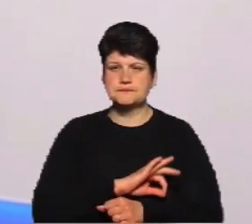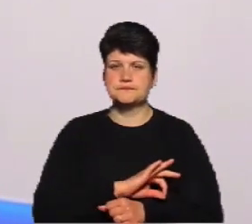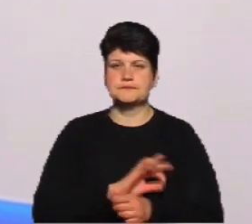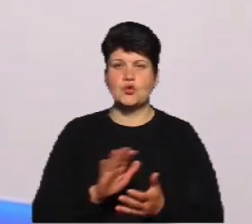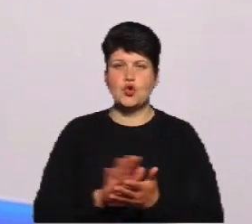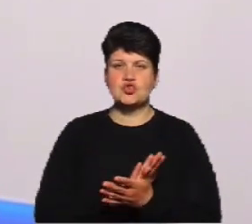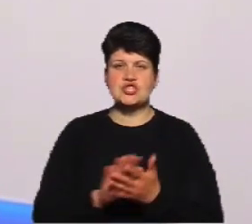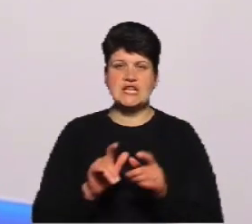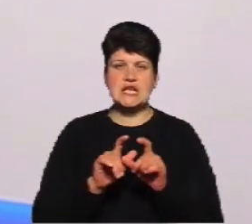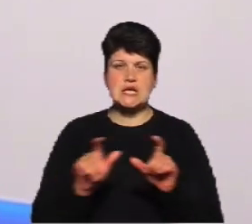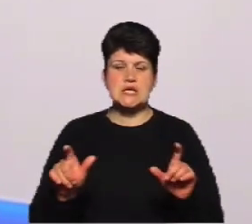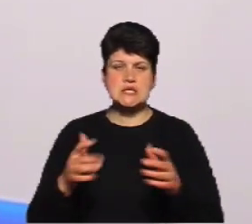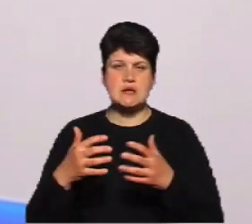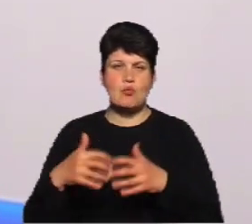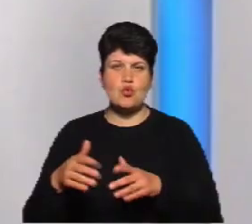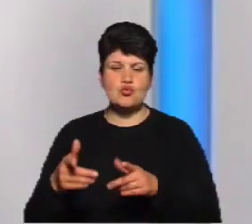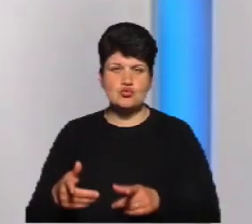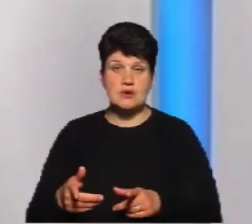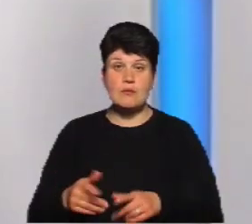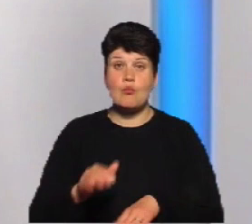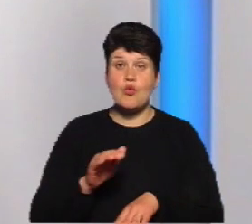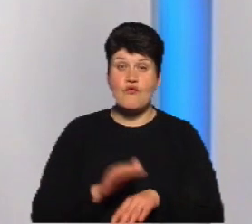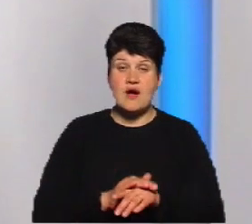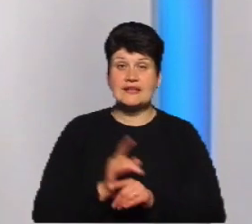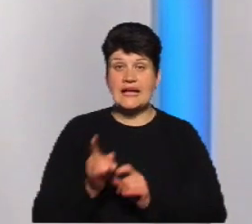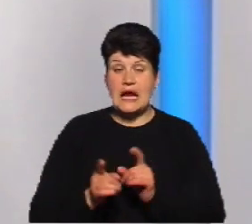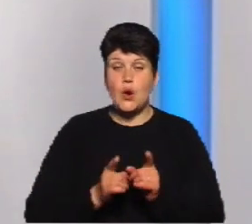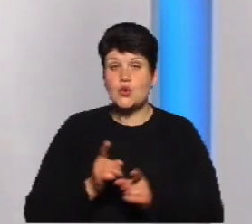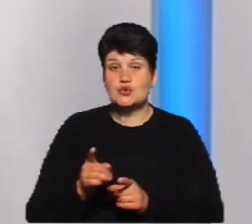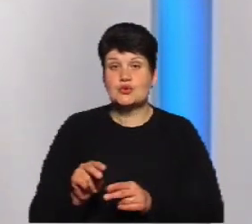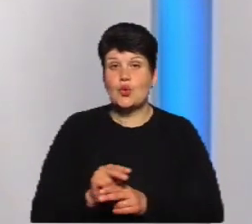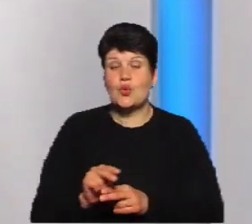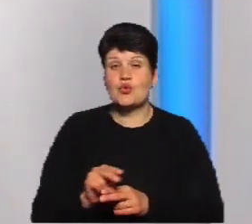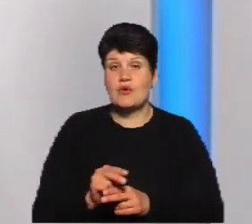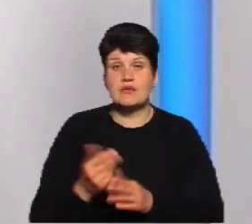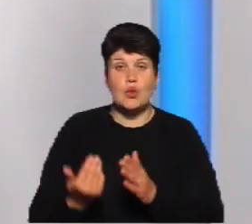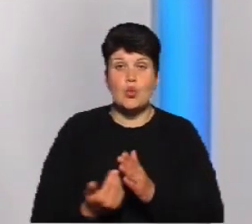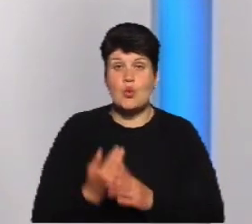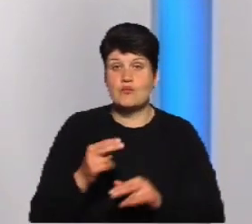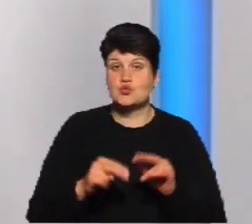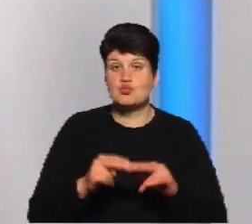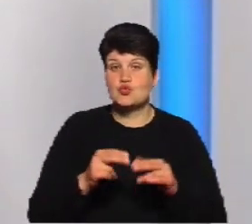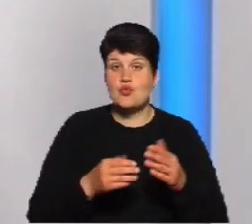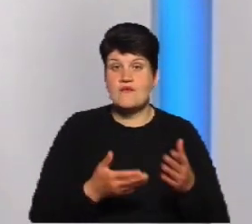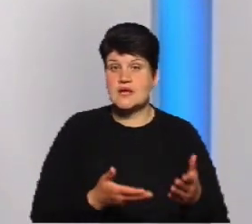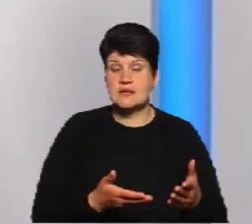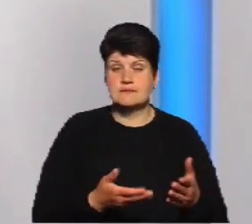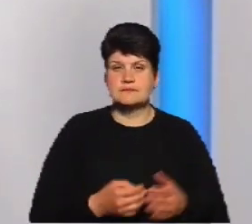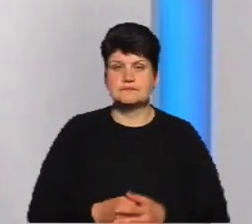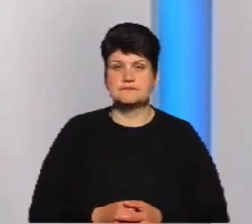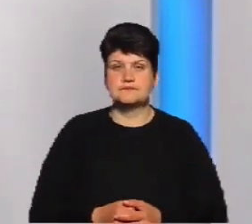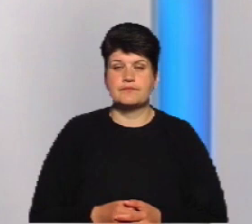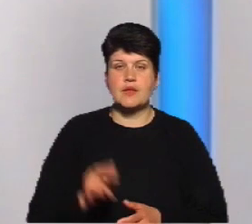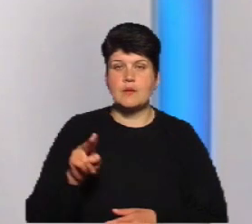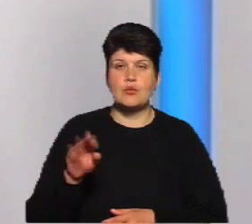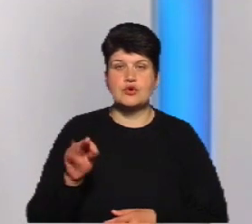які де-факто реконструйовані, збудовані. В Почаєві